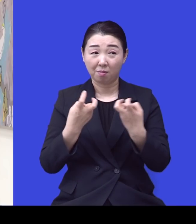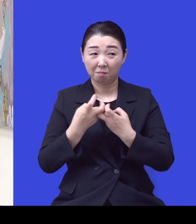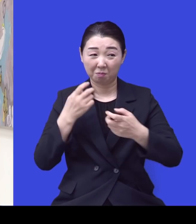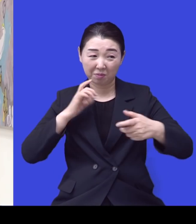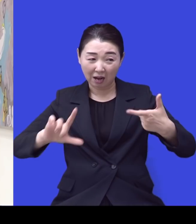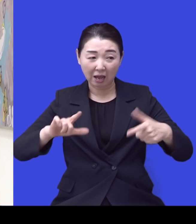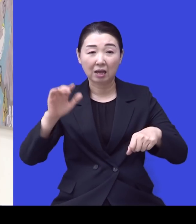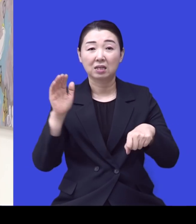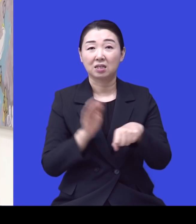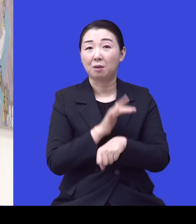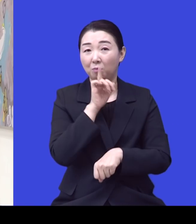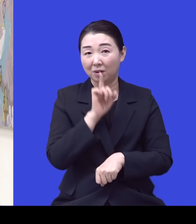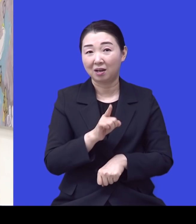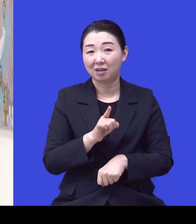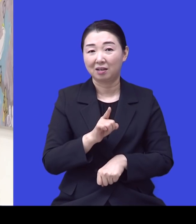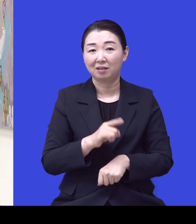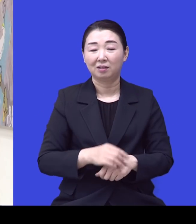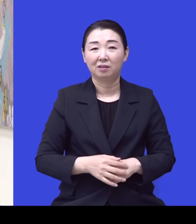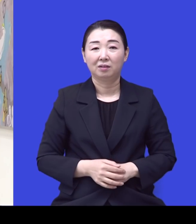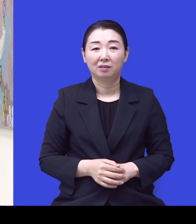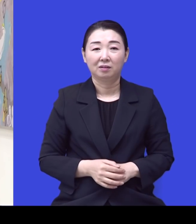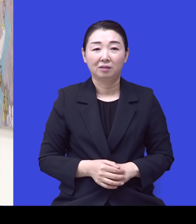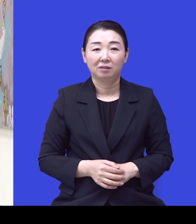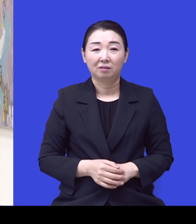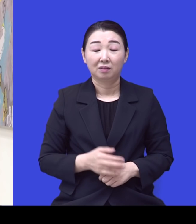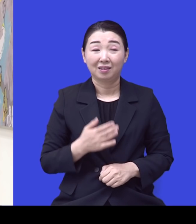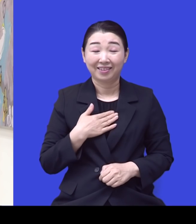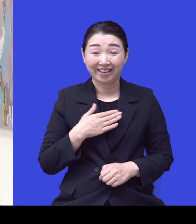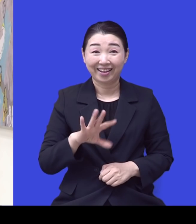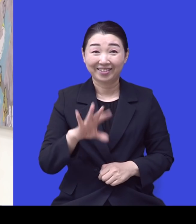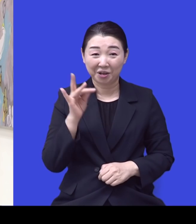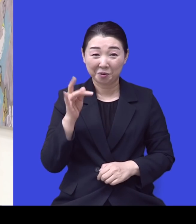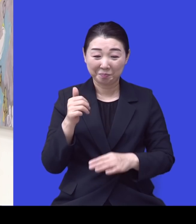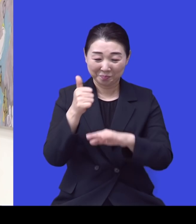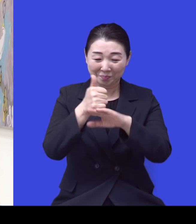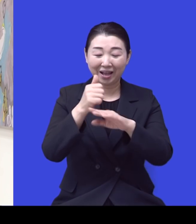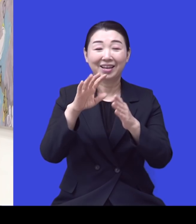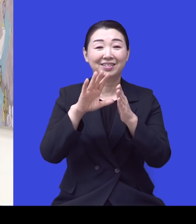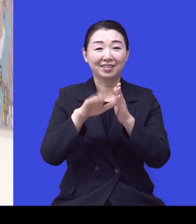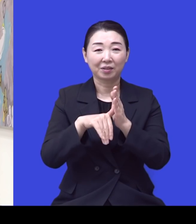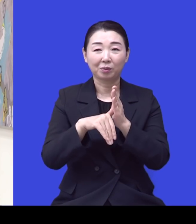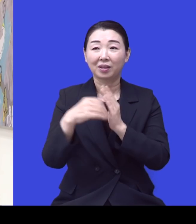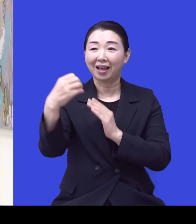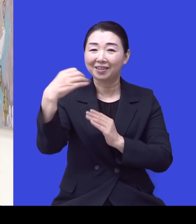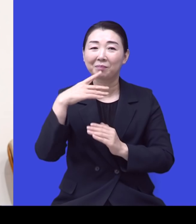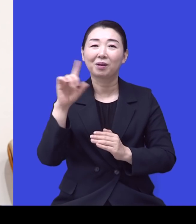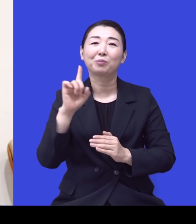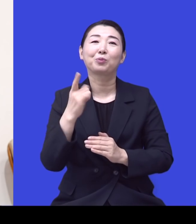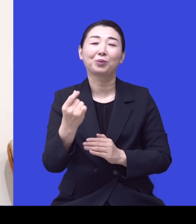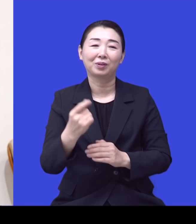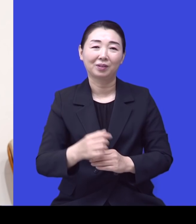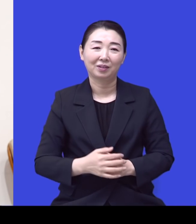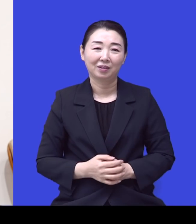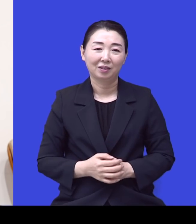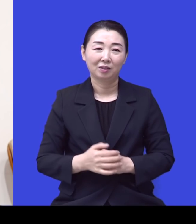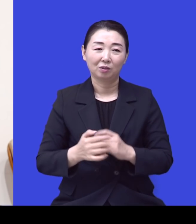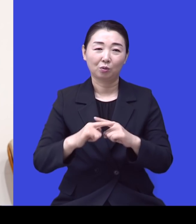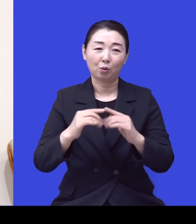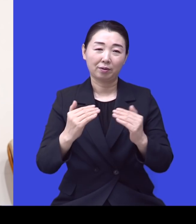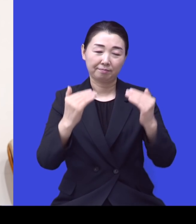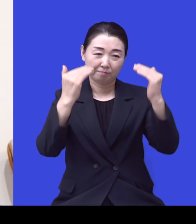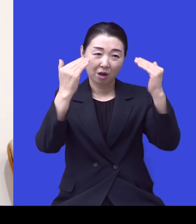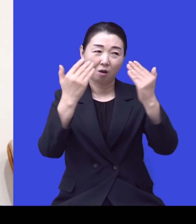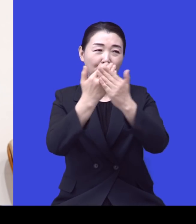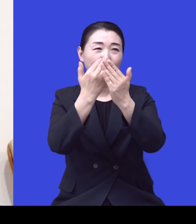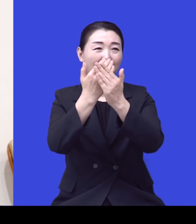이건 잘못됐고 예. 그게 여실 없이 뭐 제가 부임했을 때도 예. 저한테도 하는 얘기. 그러니까 이분은 교회가 성장하고